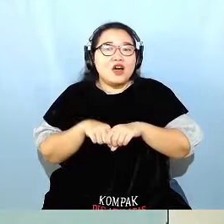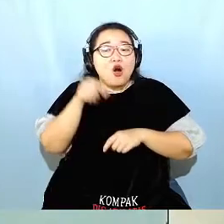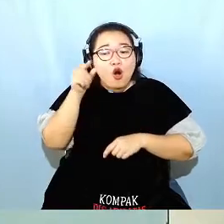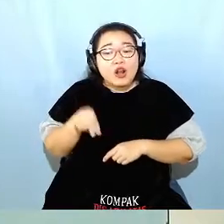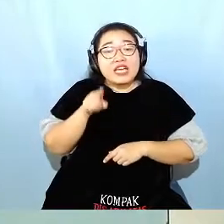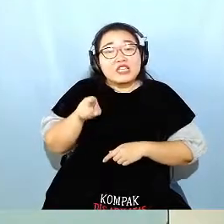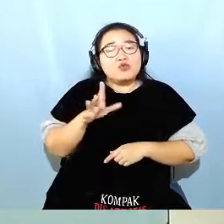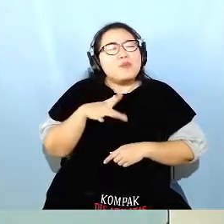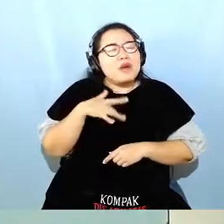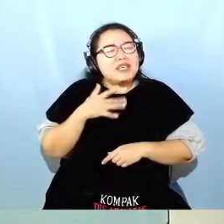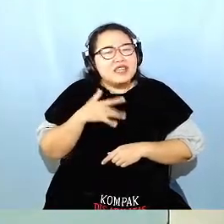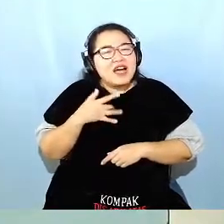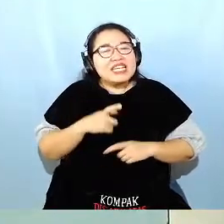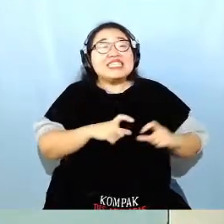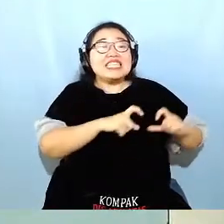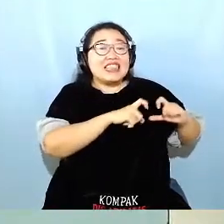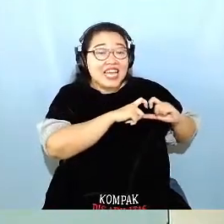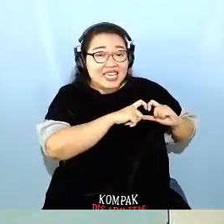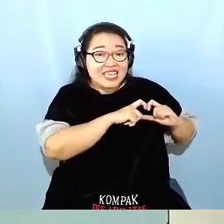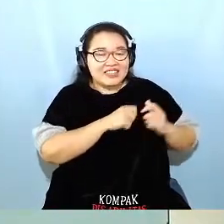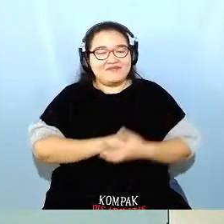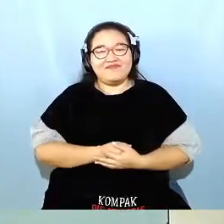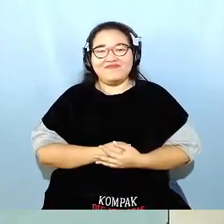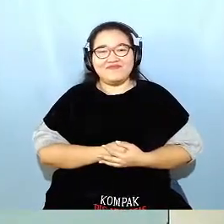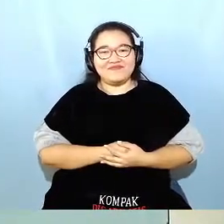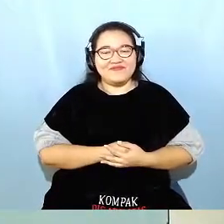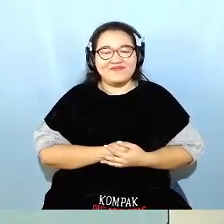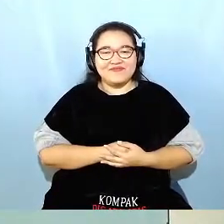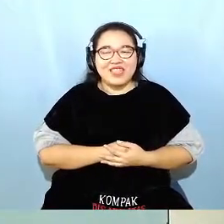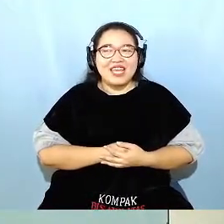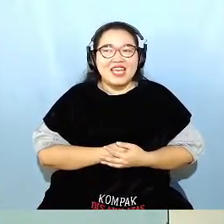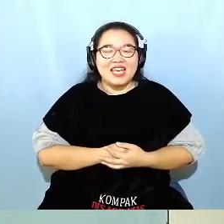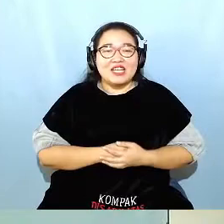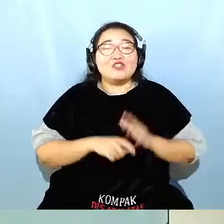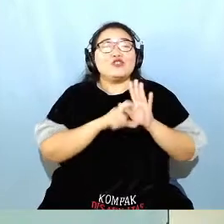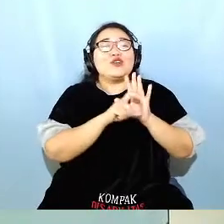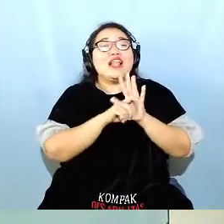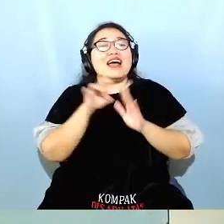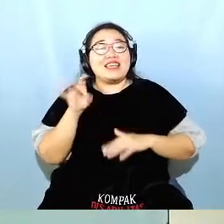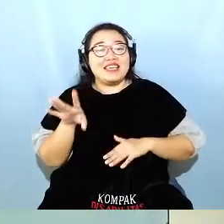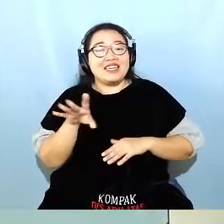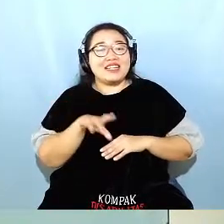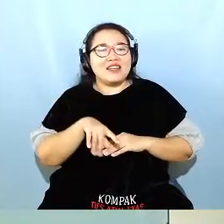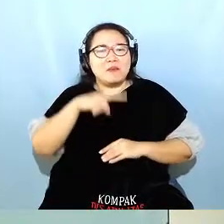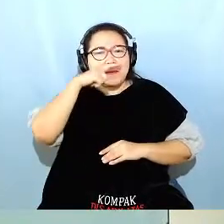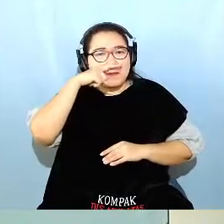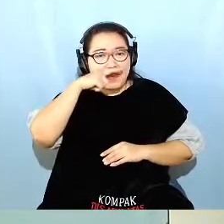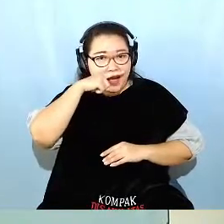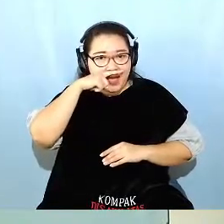Saya tanya ini, bapak-bapak masih mencium istrimu enggak? Moh. Boleh, ciumlah